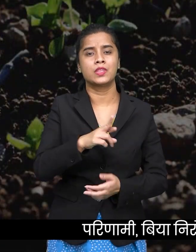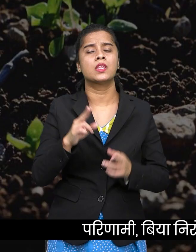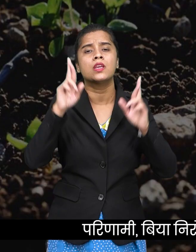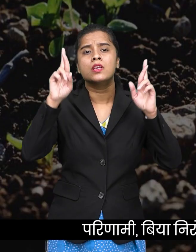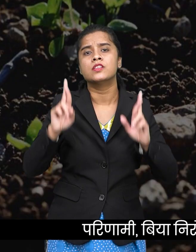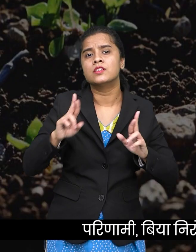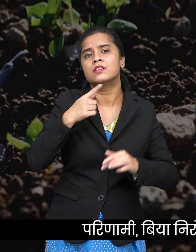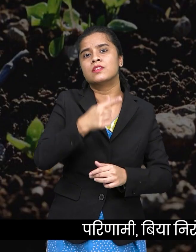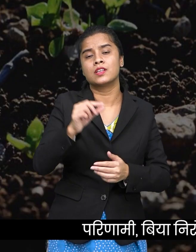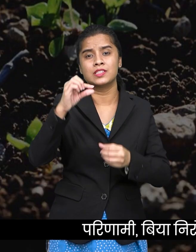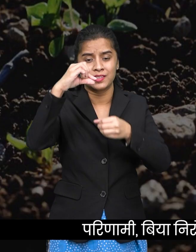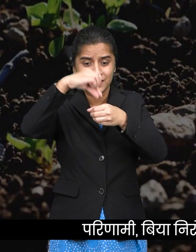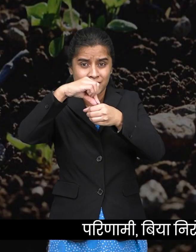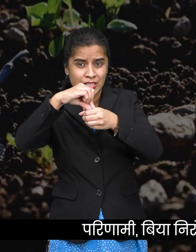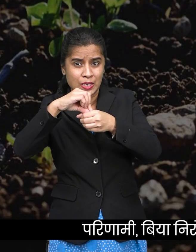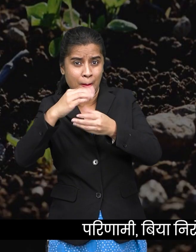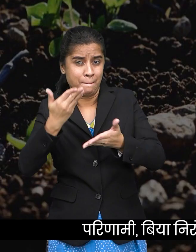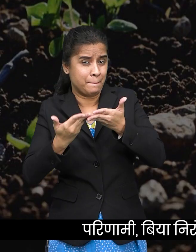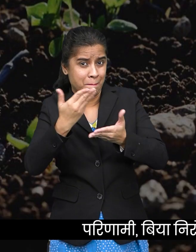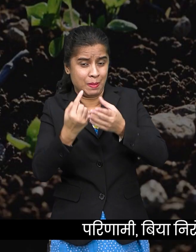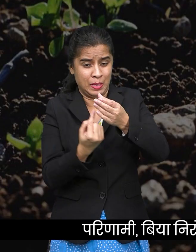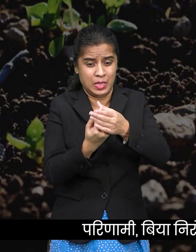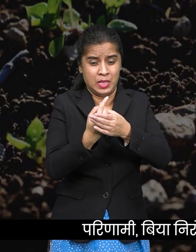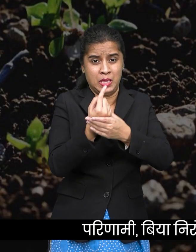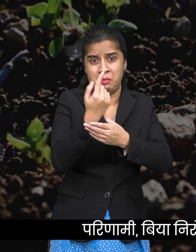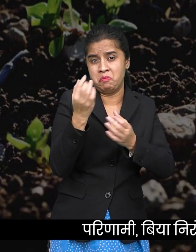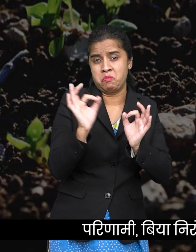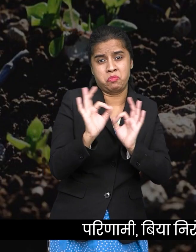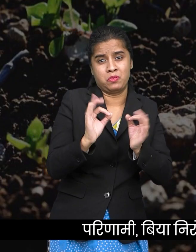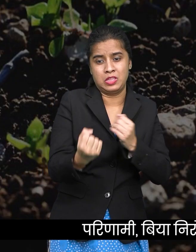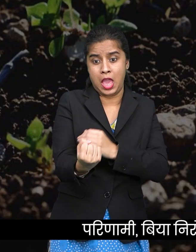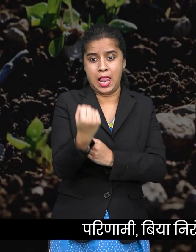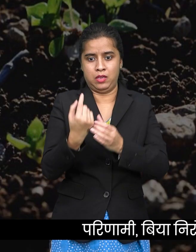परिणामी बिया निरोगी वनस्पतींमध्ये वाढणार नाहीत.